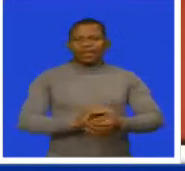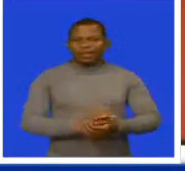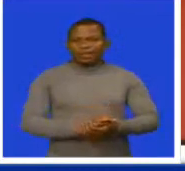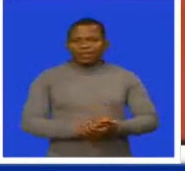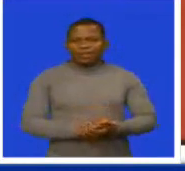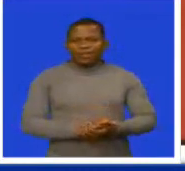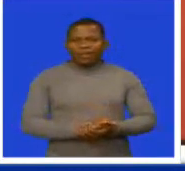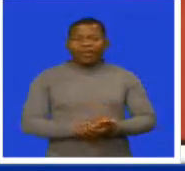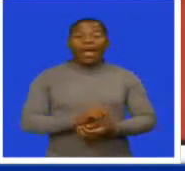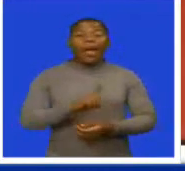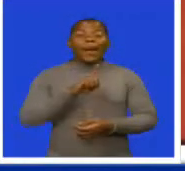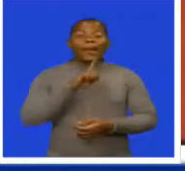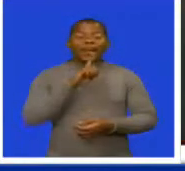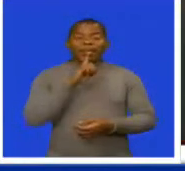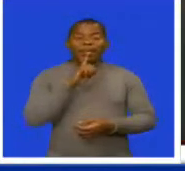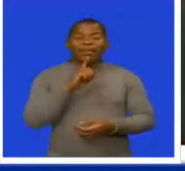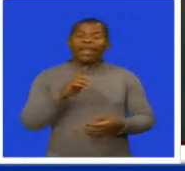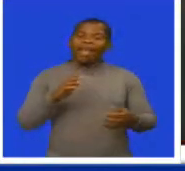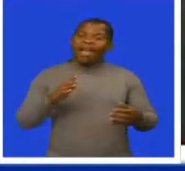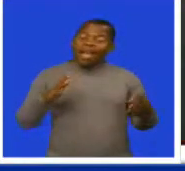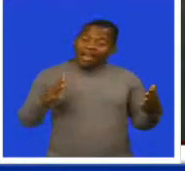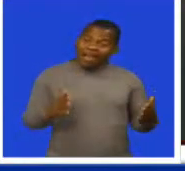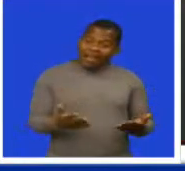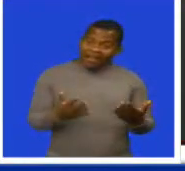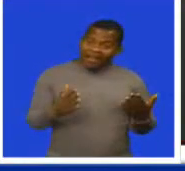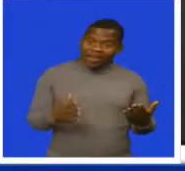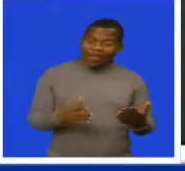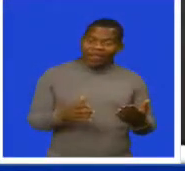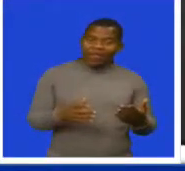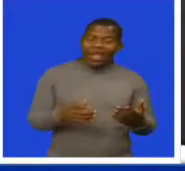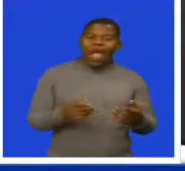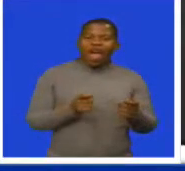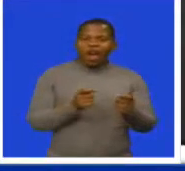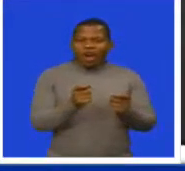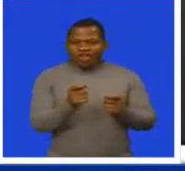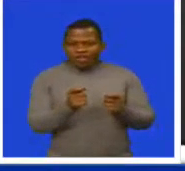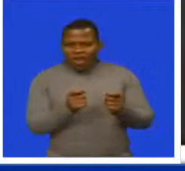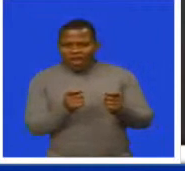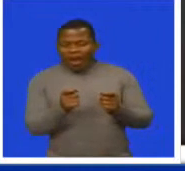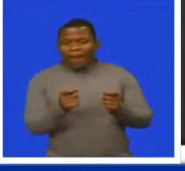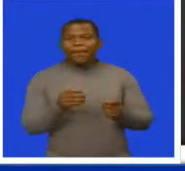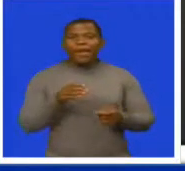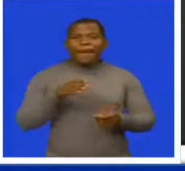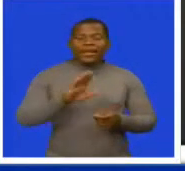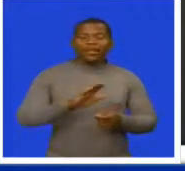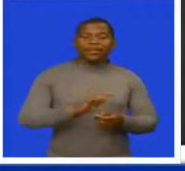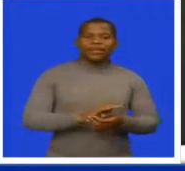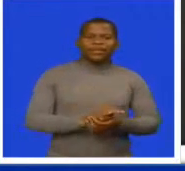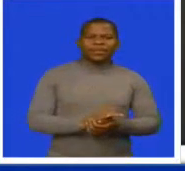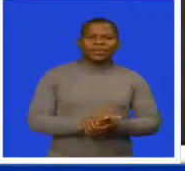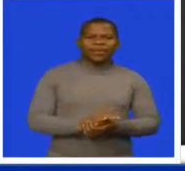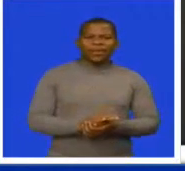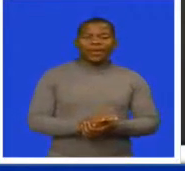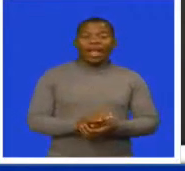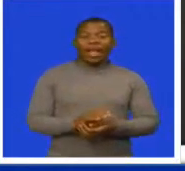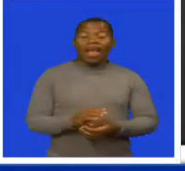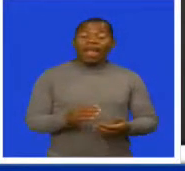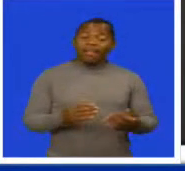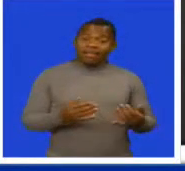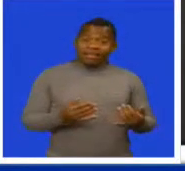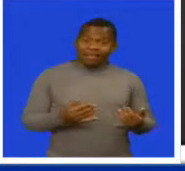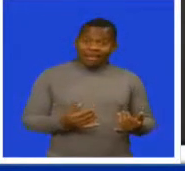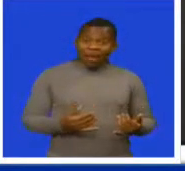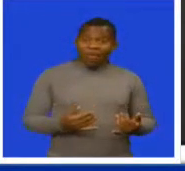but let's control them. We all want. Ngwanyalo licembu leRoyal Eswatini Police Service lihamba embili ngamaphuzu la 41